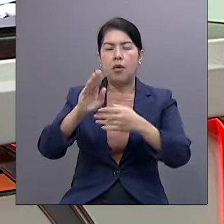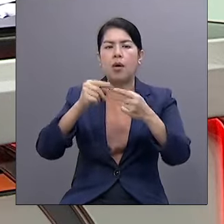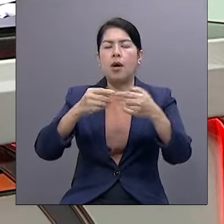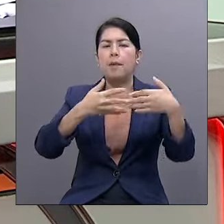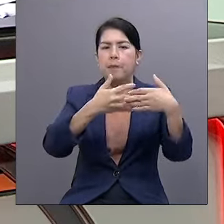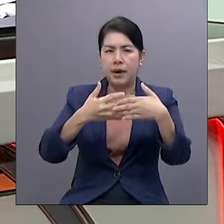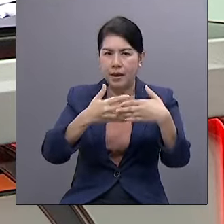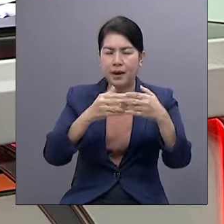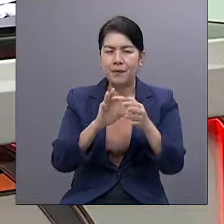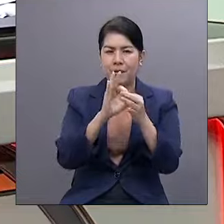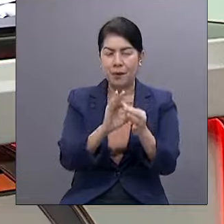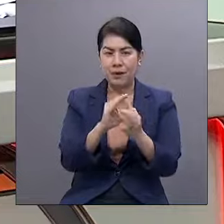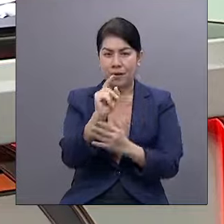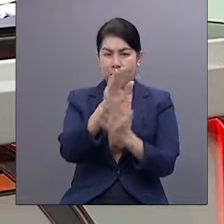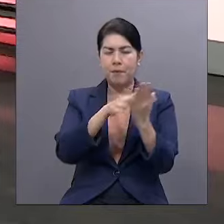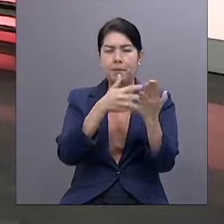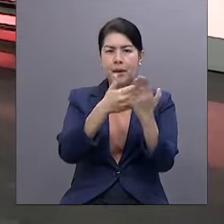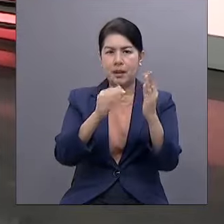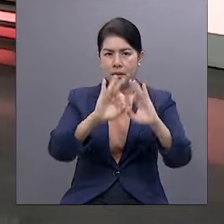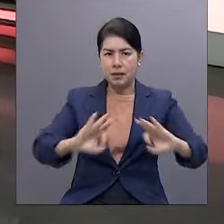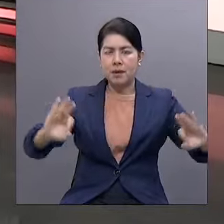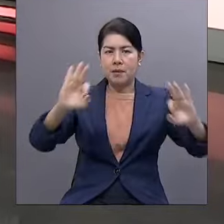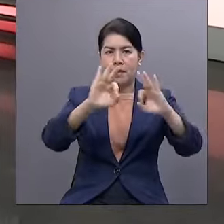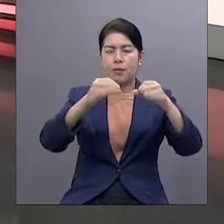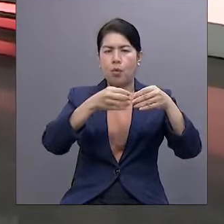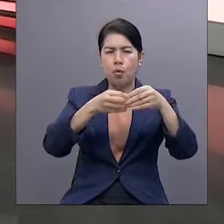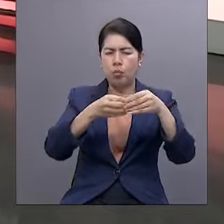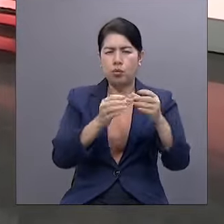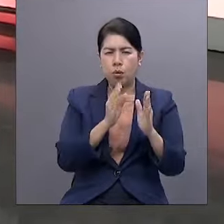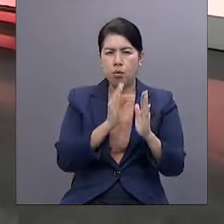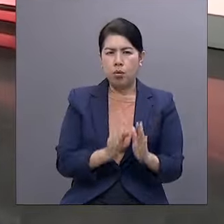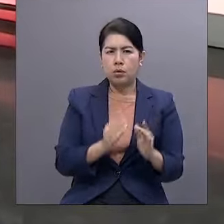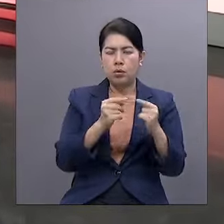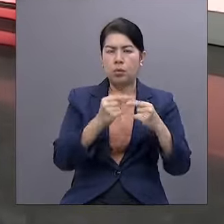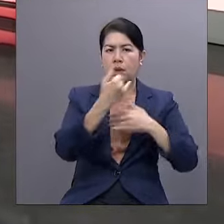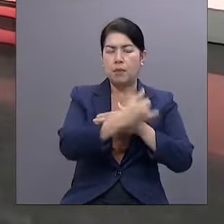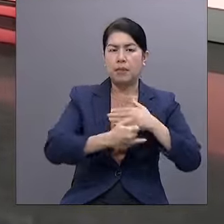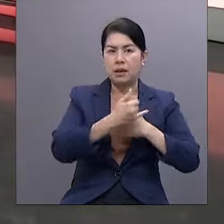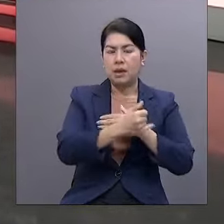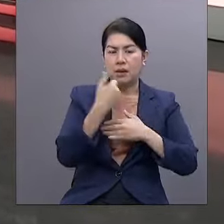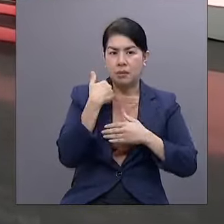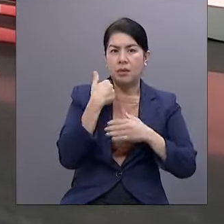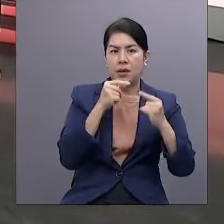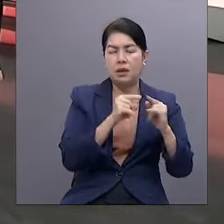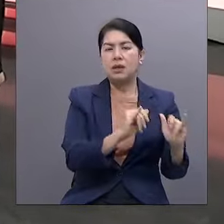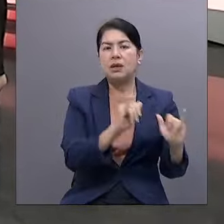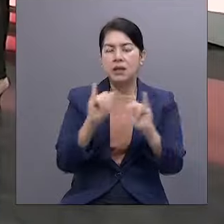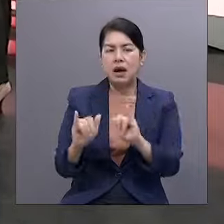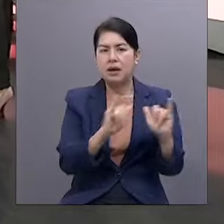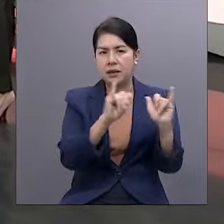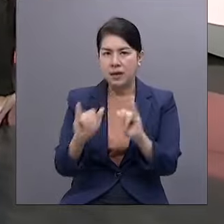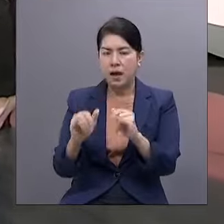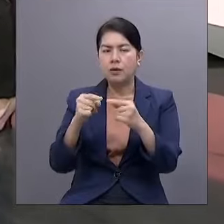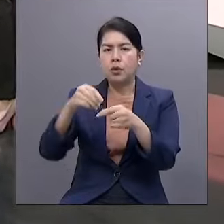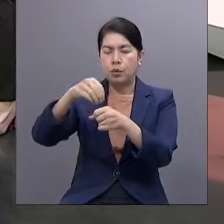บายผู้อพยพปัญหาใหญ่ของอเมริกาคุณทิพย์ตะวันล่าสุดไบเดนเนี่ยเพิ่งจะใช้มาตรการเข้มข้นกับเรื่องนี้นะคะ ใช่ค่ะ